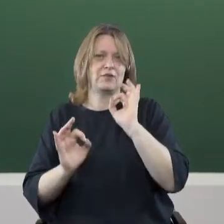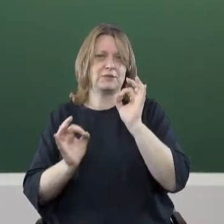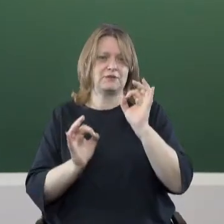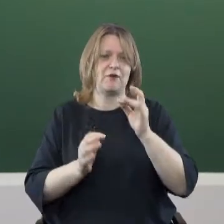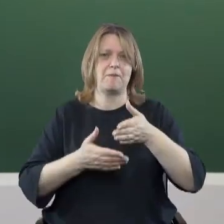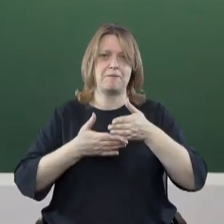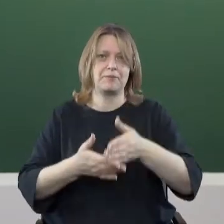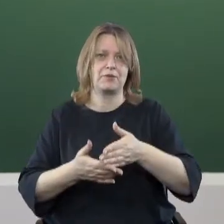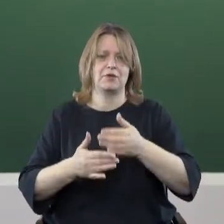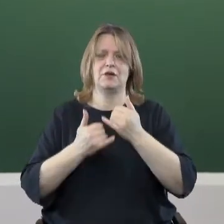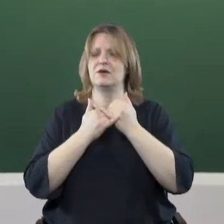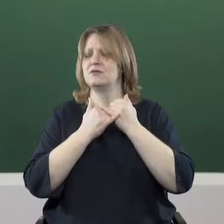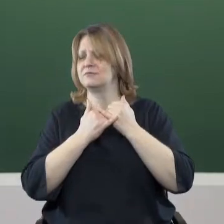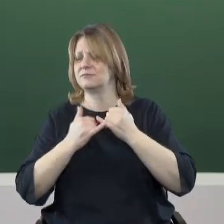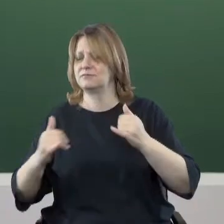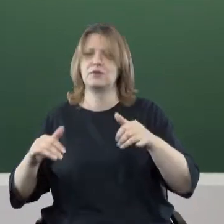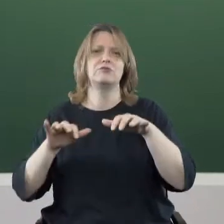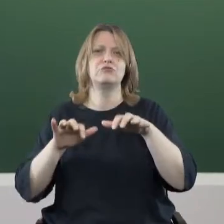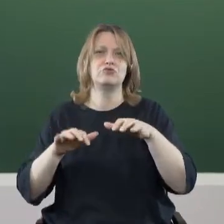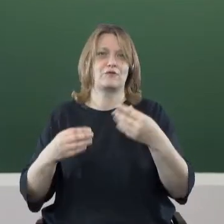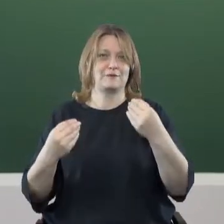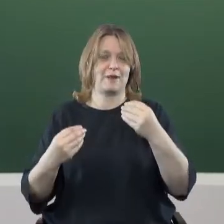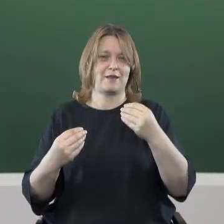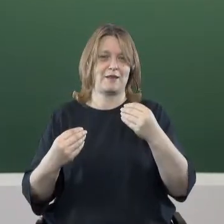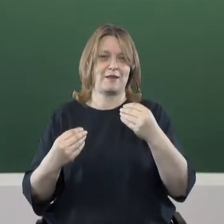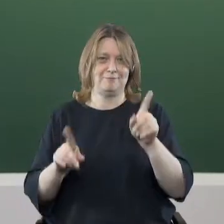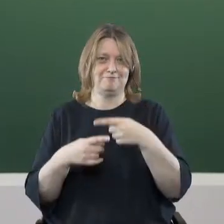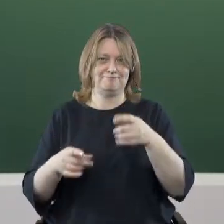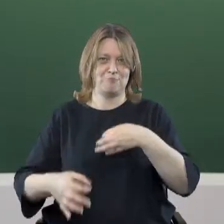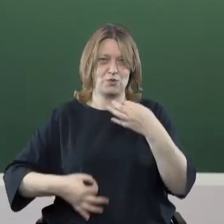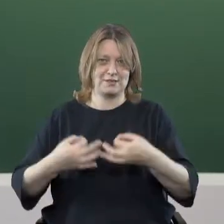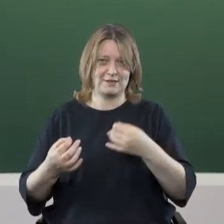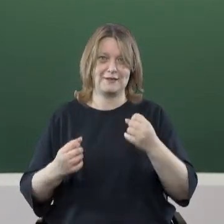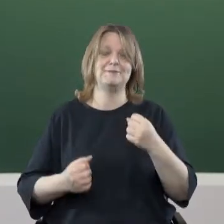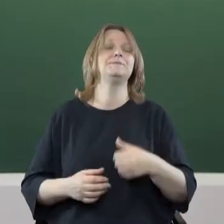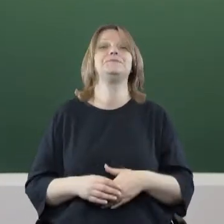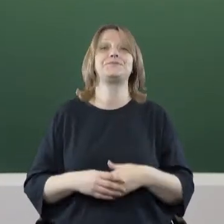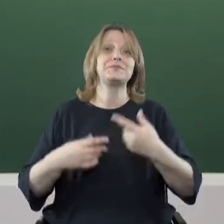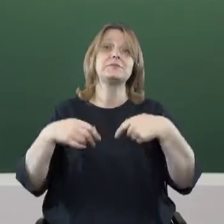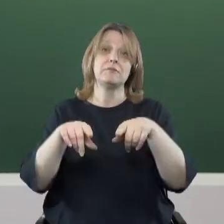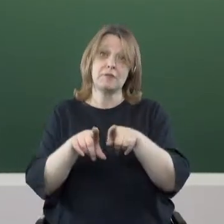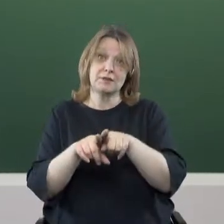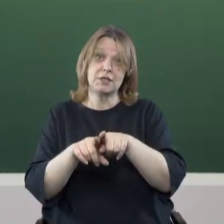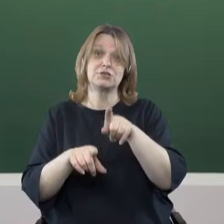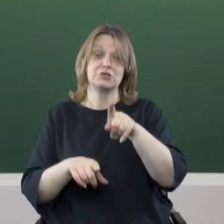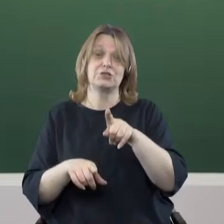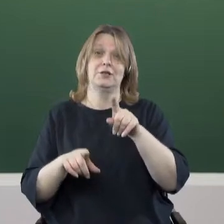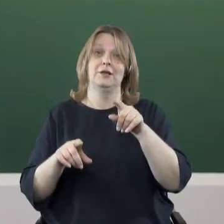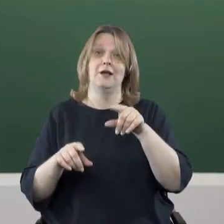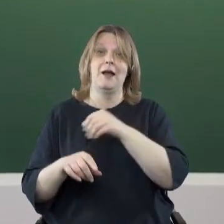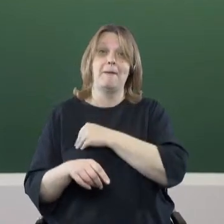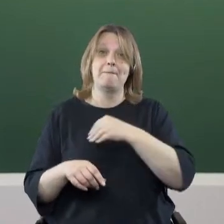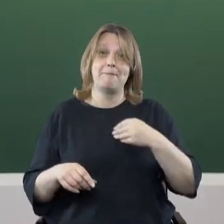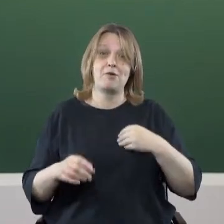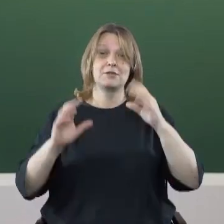poradnikowe audycje i mnóstwo fantastycznej muzyki do jazdy. Ale to też Polskie Radio Dzieciom. Tak,